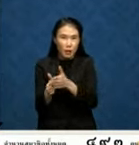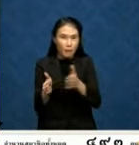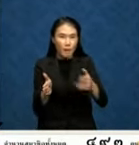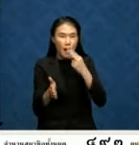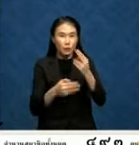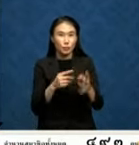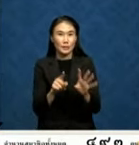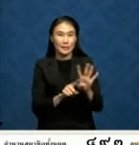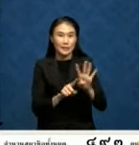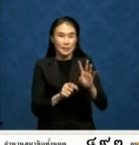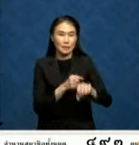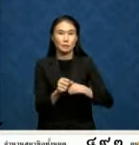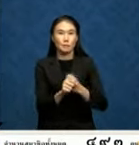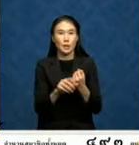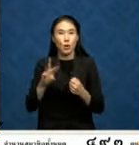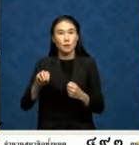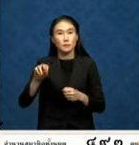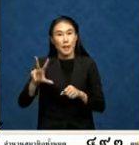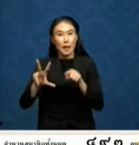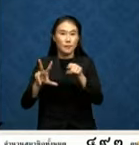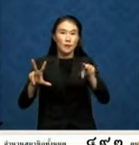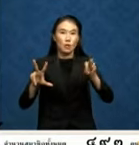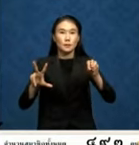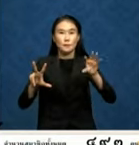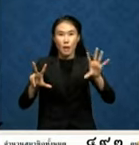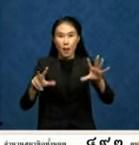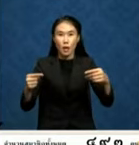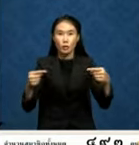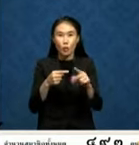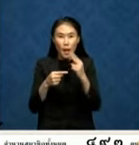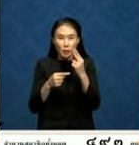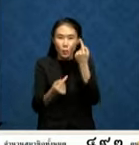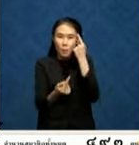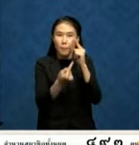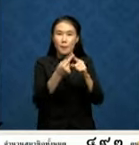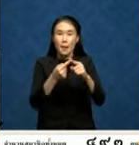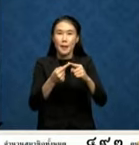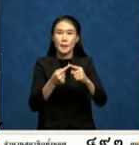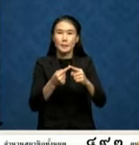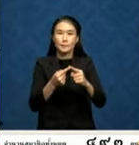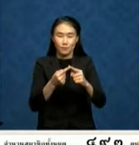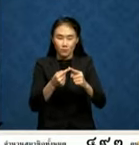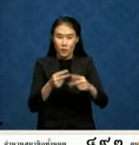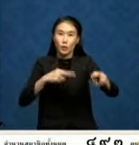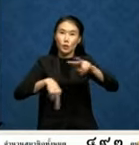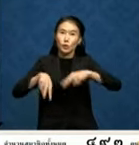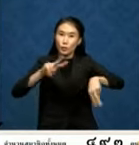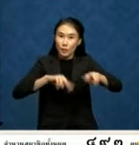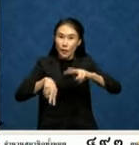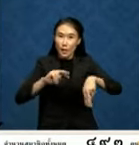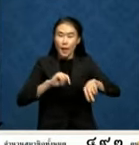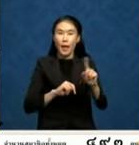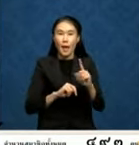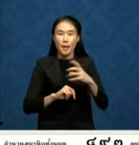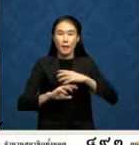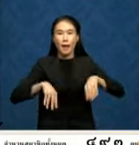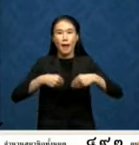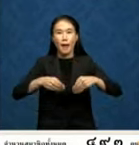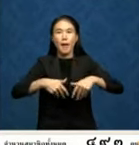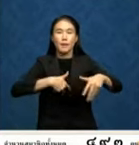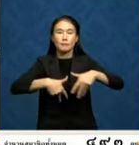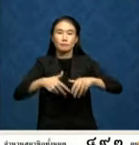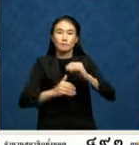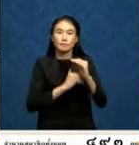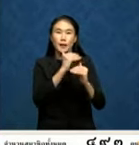พ.ศ. 2563ถึง2565ภายใต้วิสัยทัศน์กำกับกิจการพลังงานเพื่อการพัฒนาที่ยั่